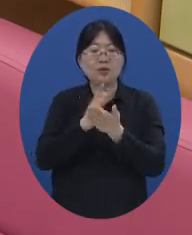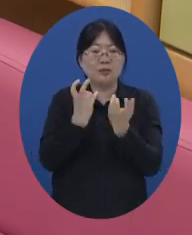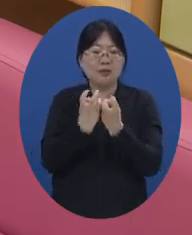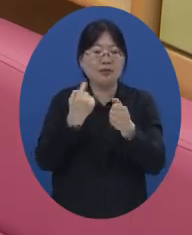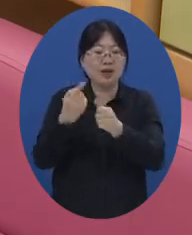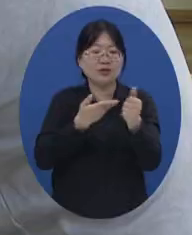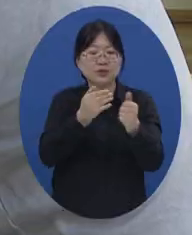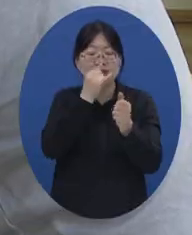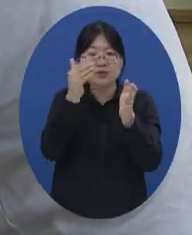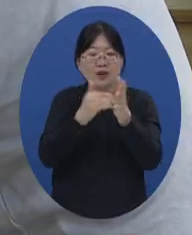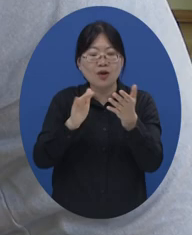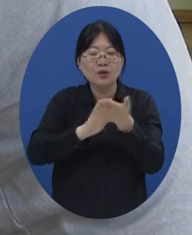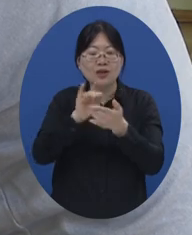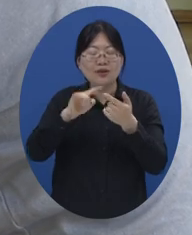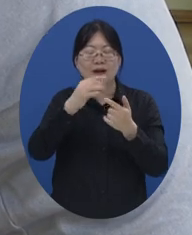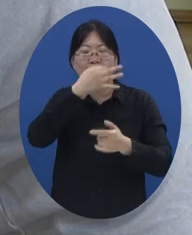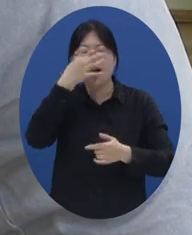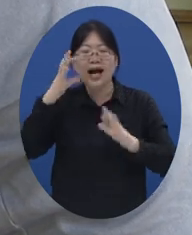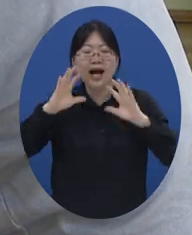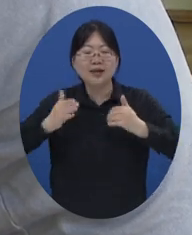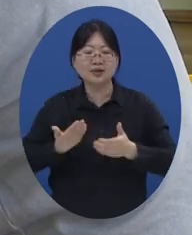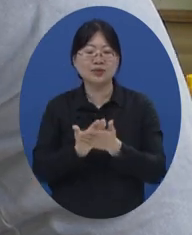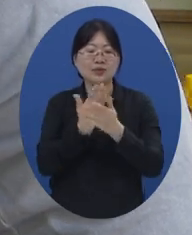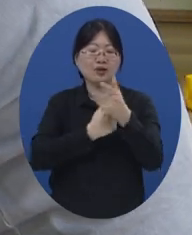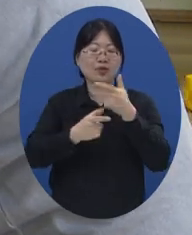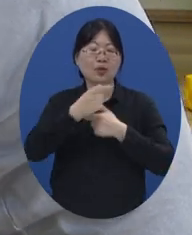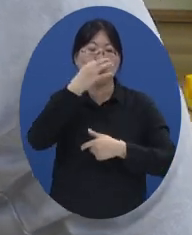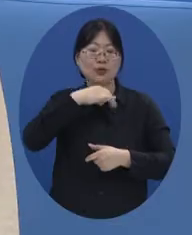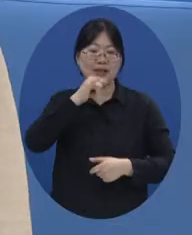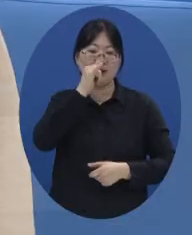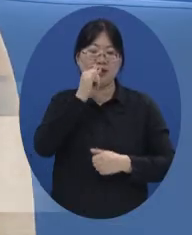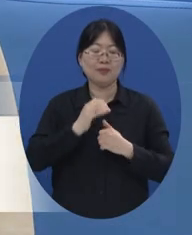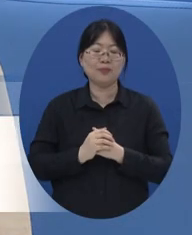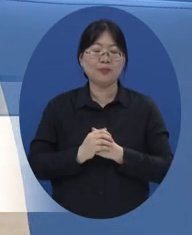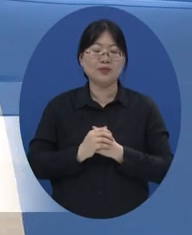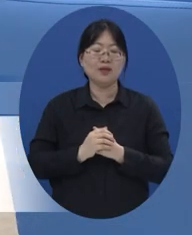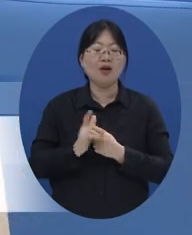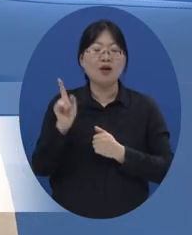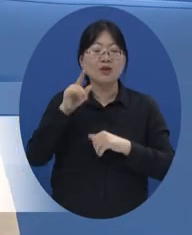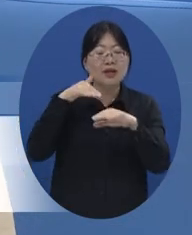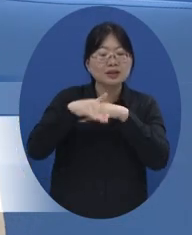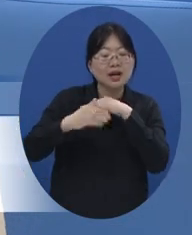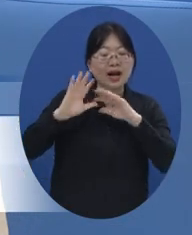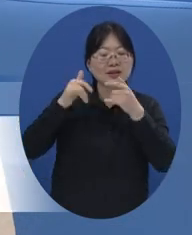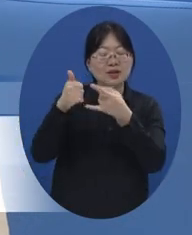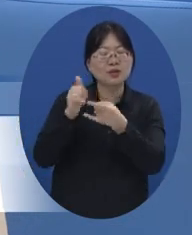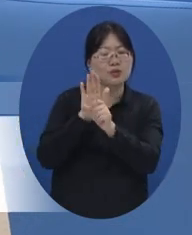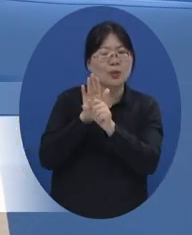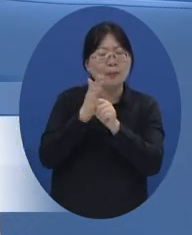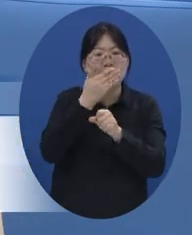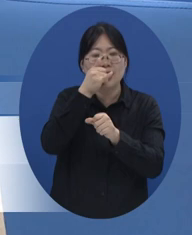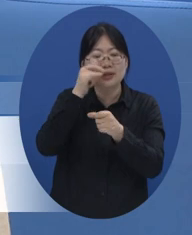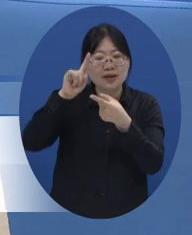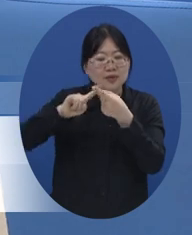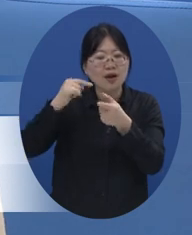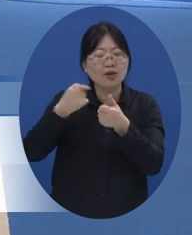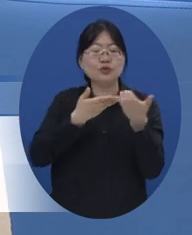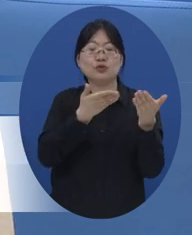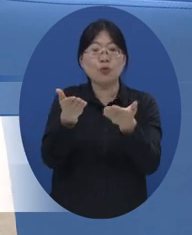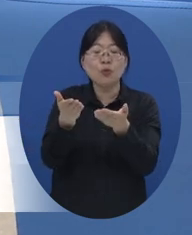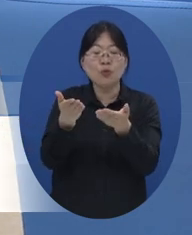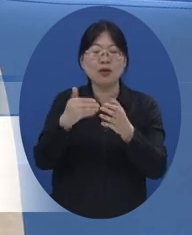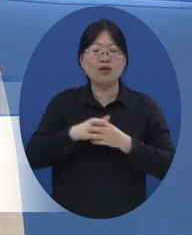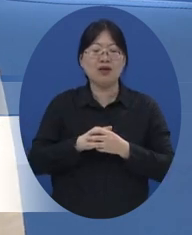알려주는데 놀이에 대한 흥미나 아이 성장에 더 효과가 좋습니다. 어떤 식으로 아이들한테 도움이 되는지 가르쳐